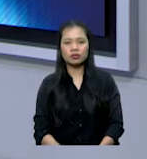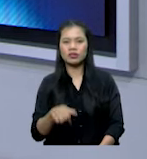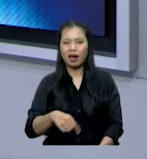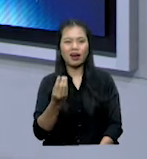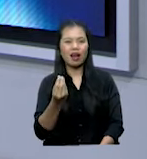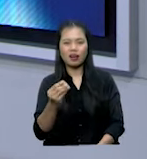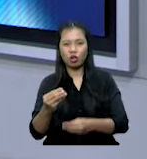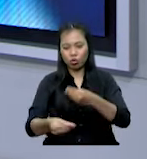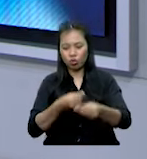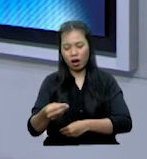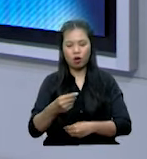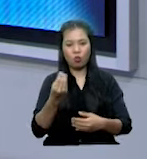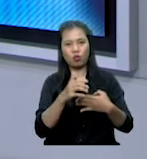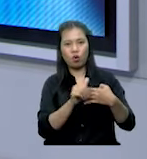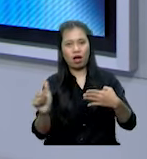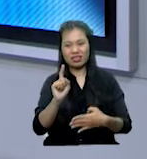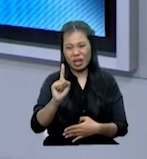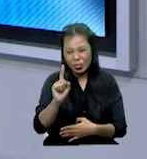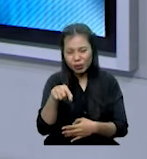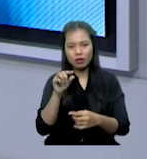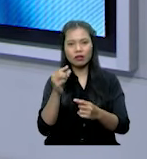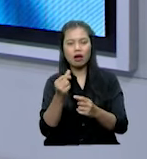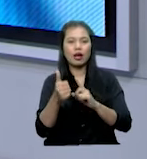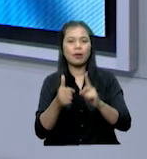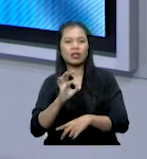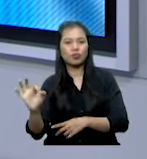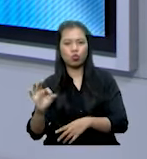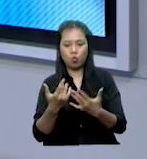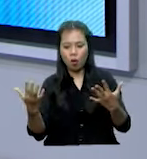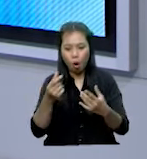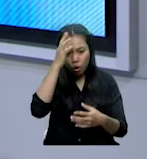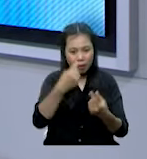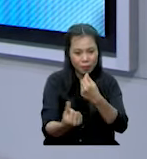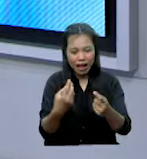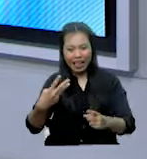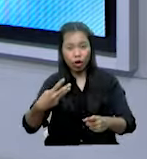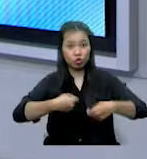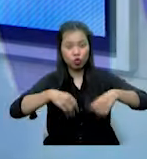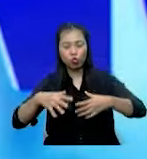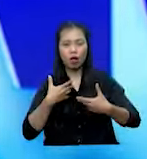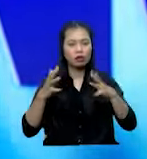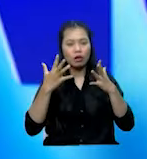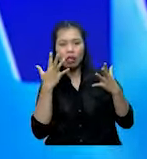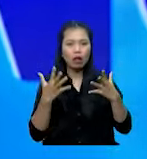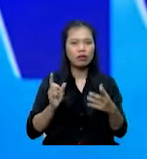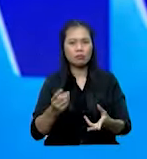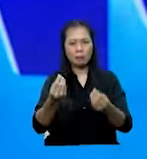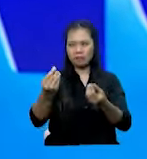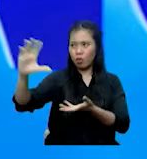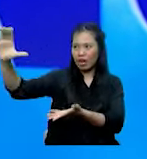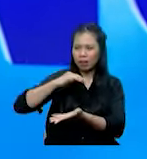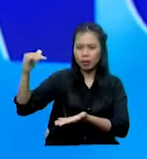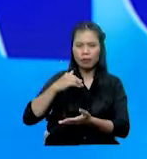Nilai tukar rupiah melemah menembus 16.000 per dolar Amerika Serikat membuat was-was pedagang elektronik. Harga barang elektronik impor dikhawatirkan